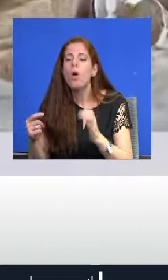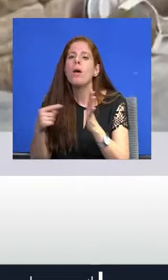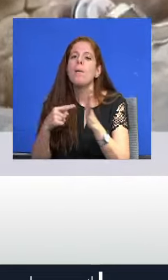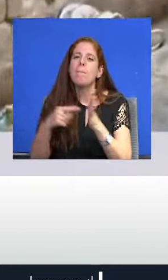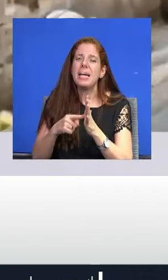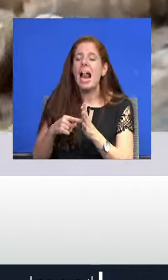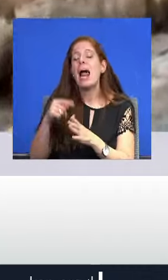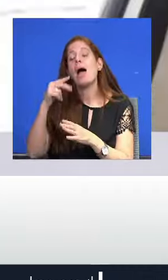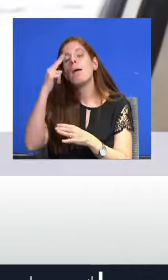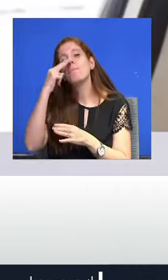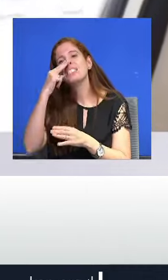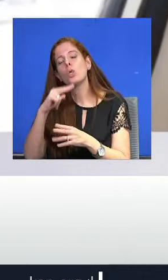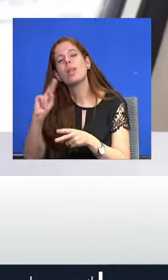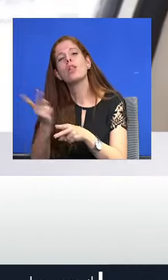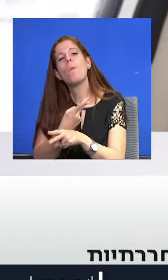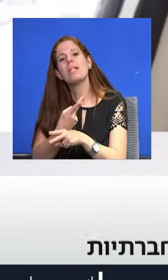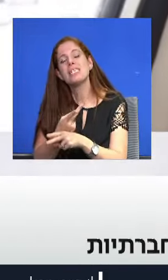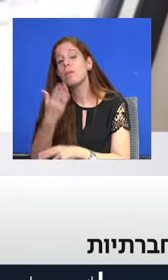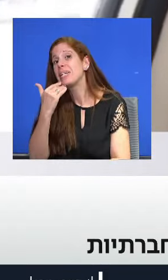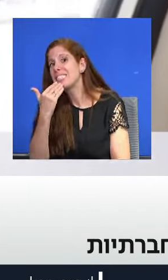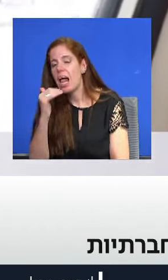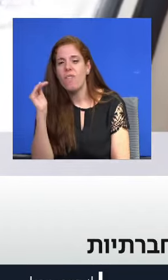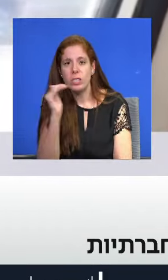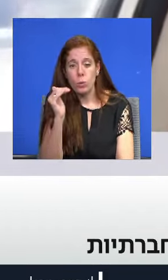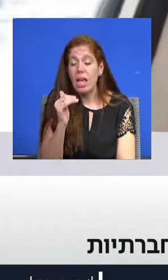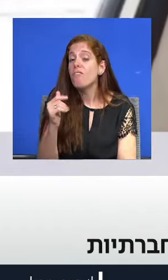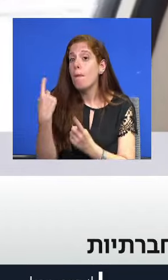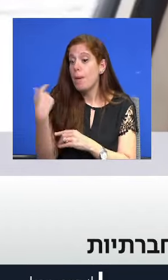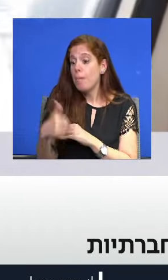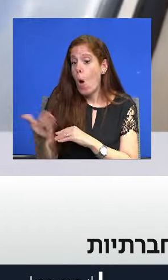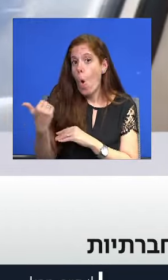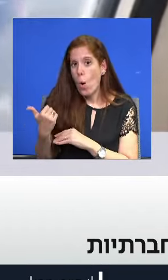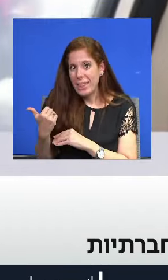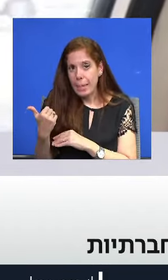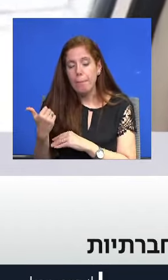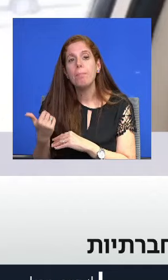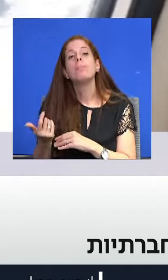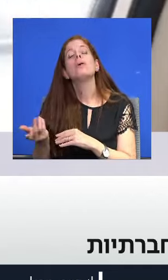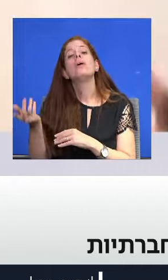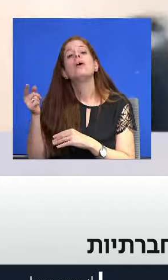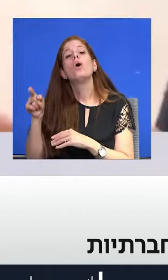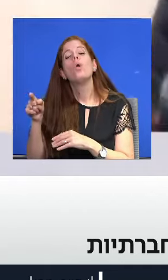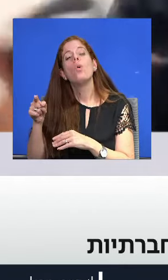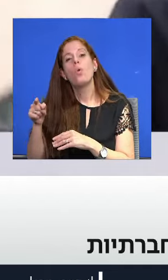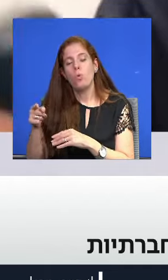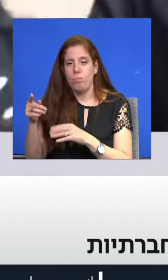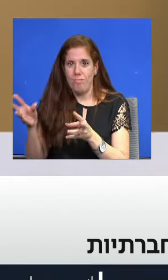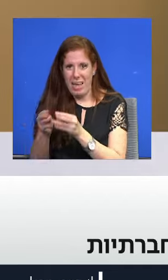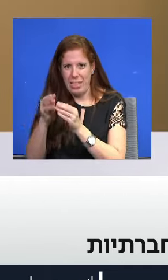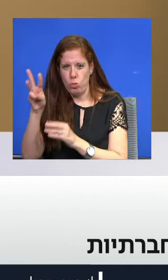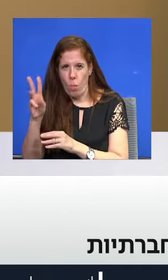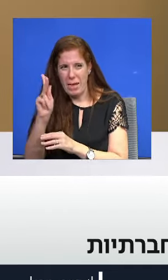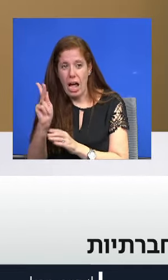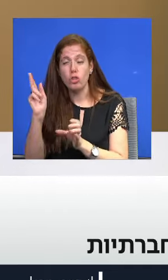ישראל לבין סעודיה. ובימים האחרונים הוא באמת הגדיל לעשות כשהזמין את שר התקשורת שלמה קרעי, שמשתתף בכנס בסעודיה,